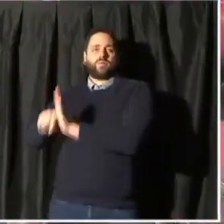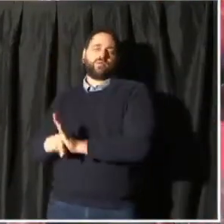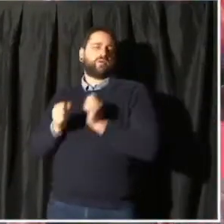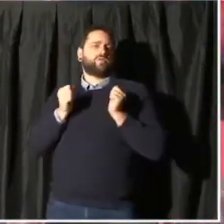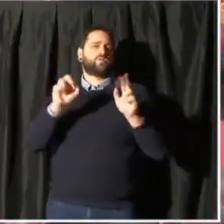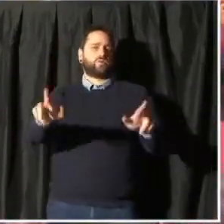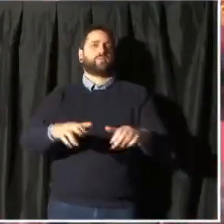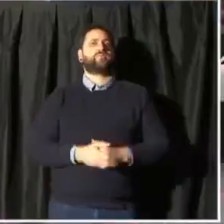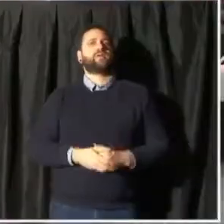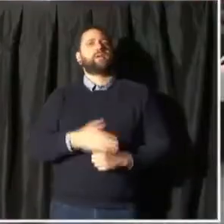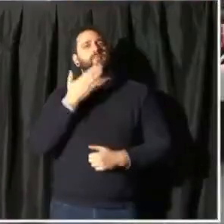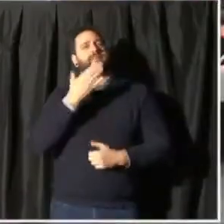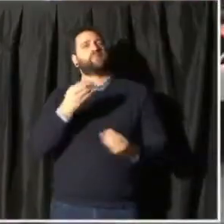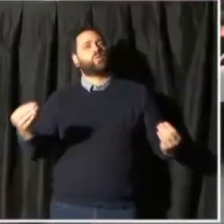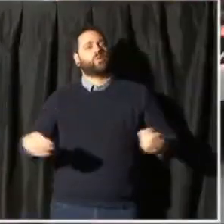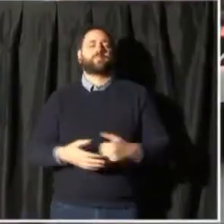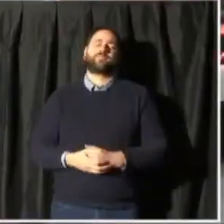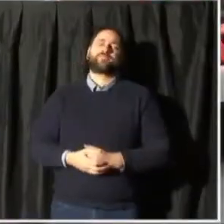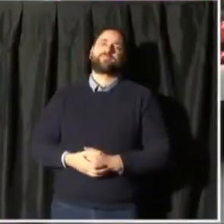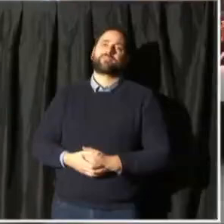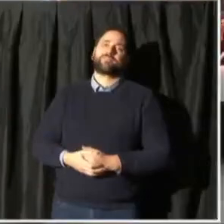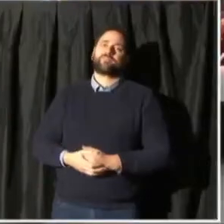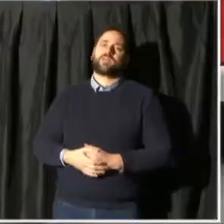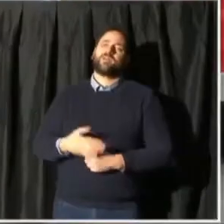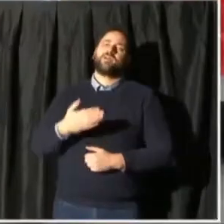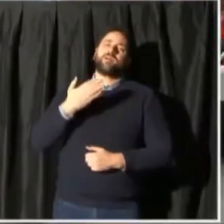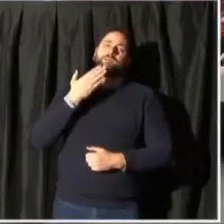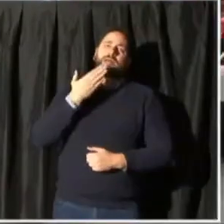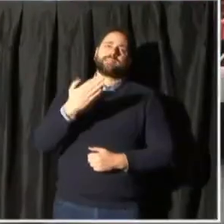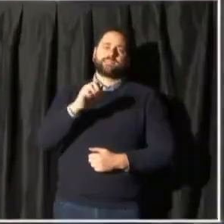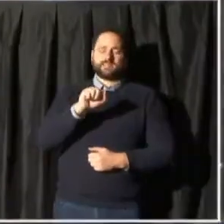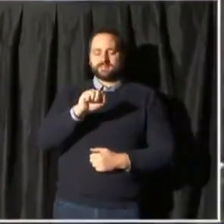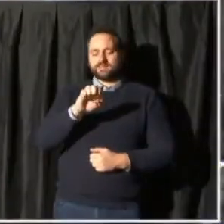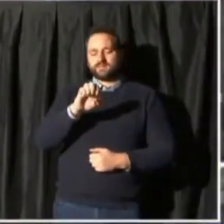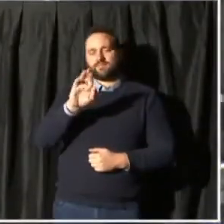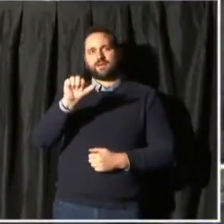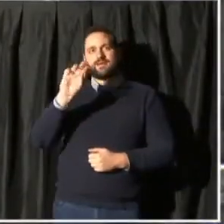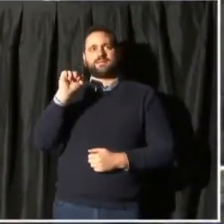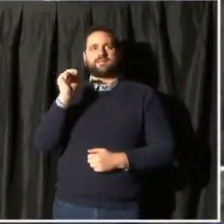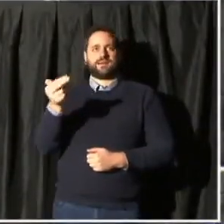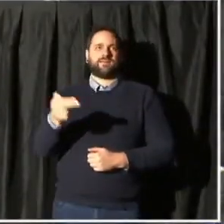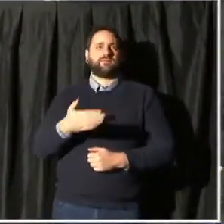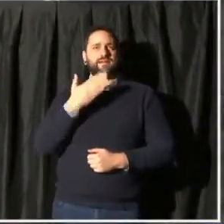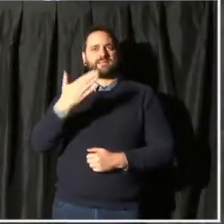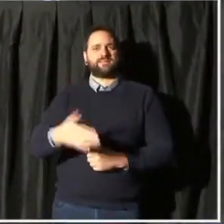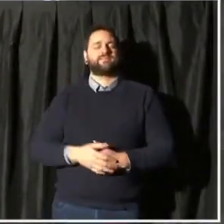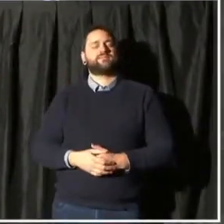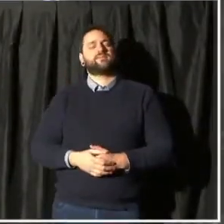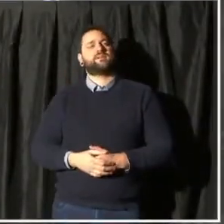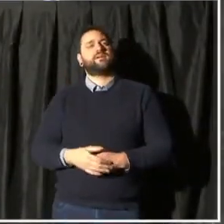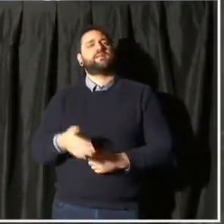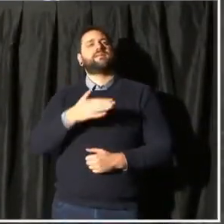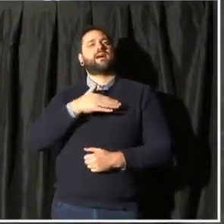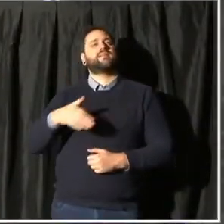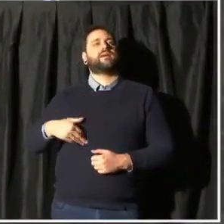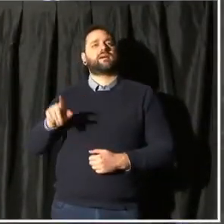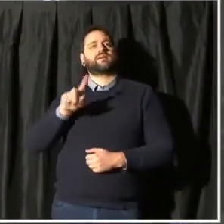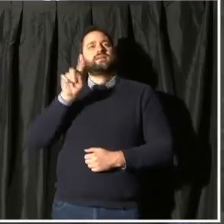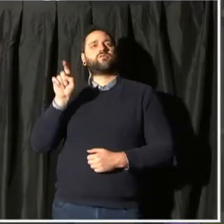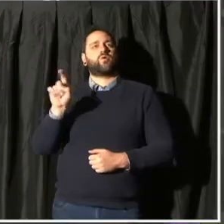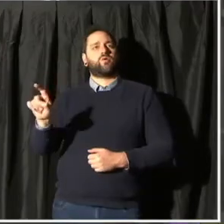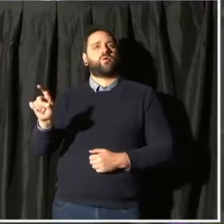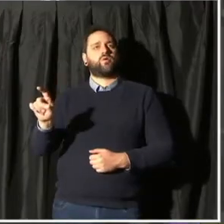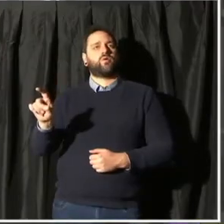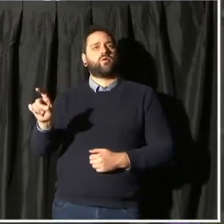merci sébastien vous d'être une dernière question il ya donc des élections qui arrivent